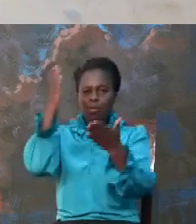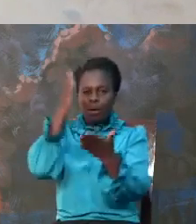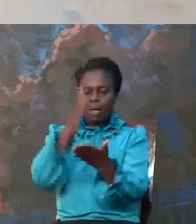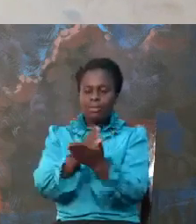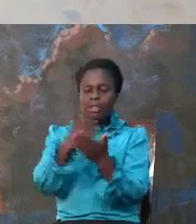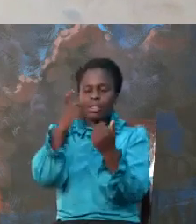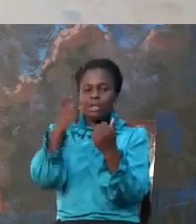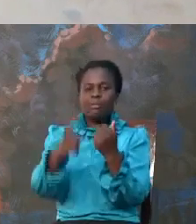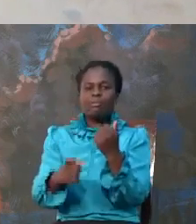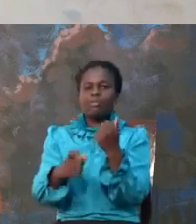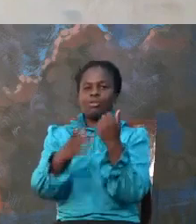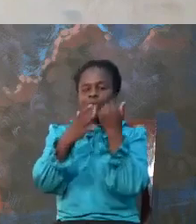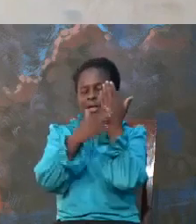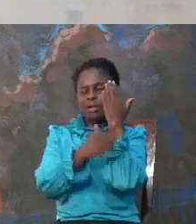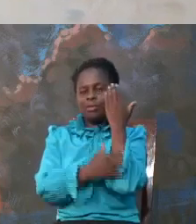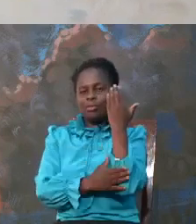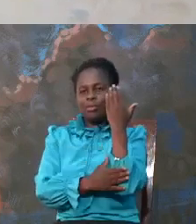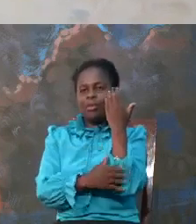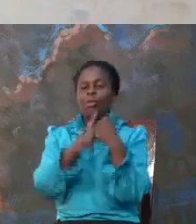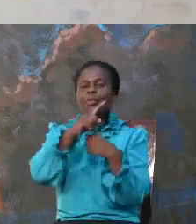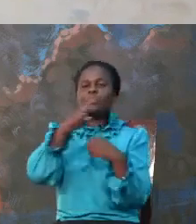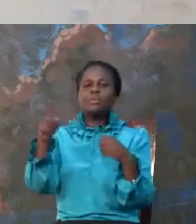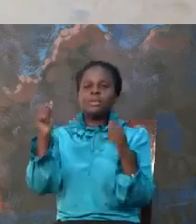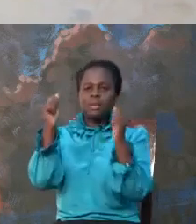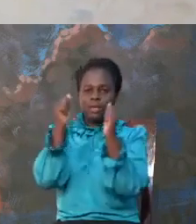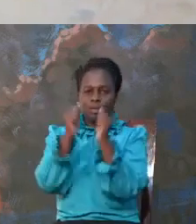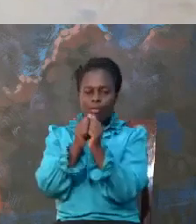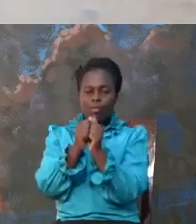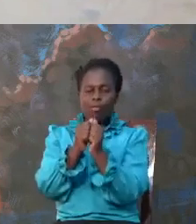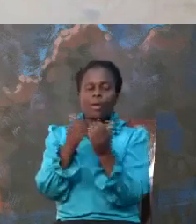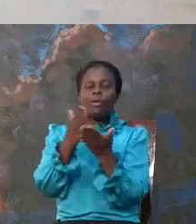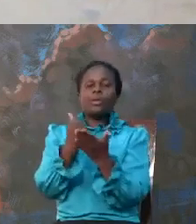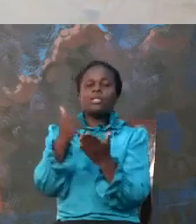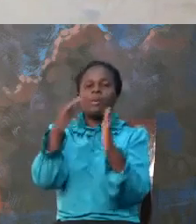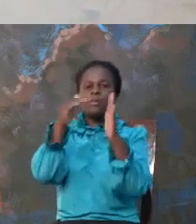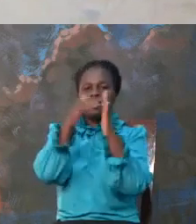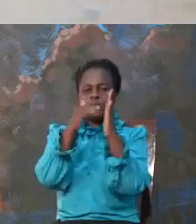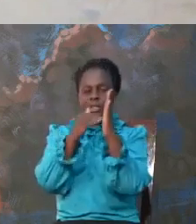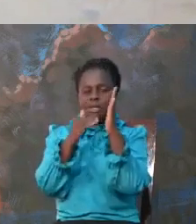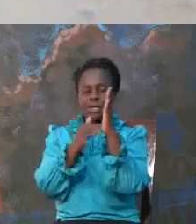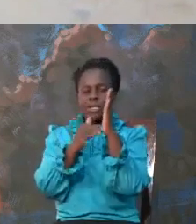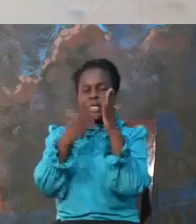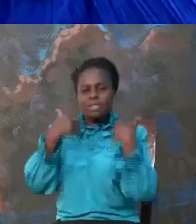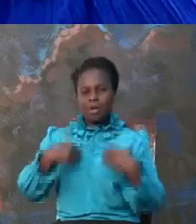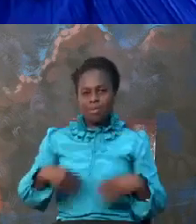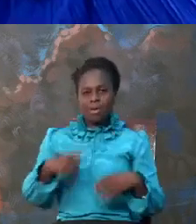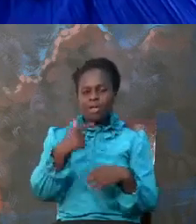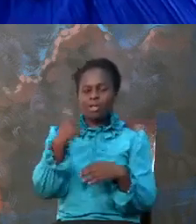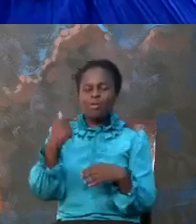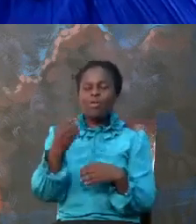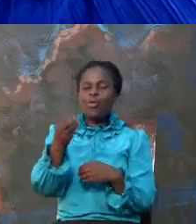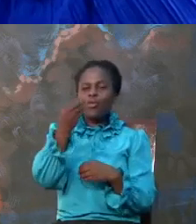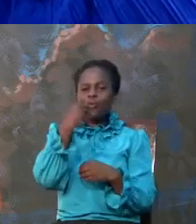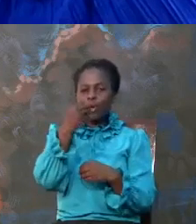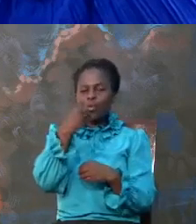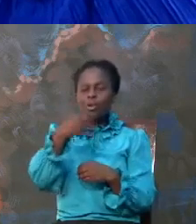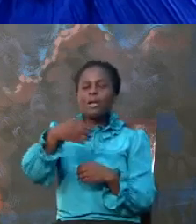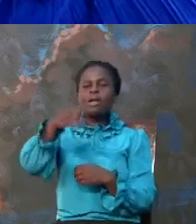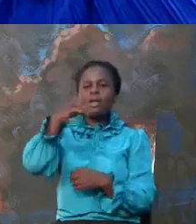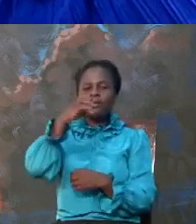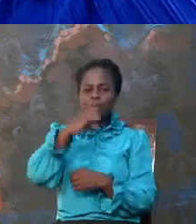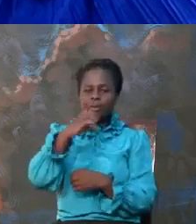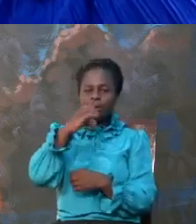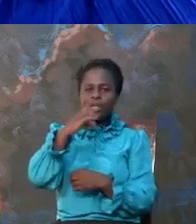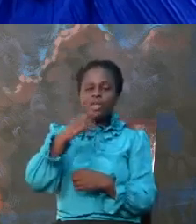atubuye, abuduye. Mstari wa 10, kwa kuwa ni sheria za jinsi ya mwili tu, vyakula na vinywaji